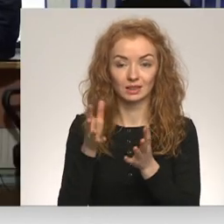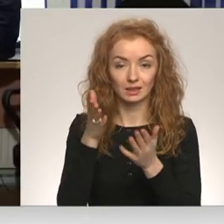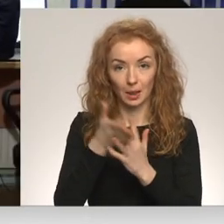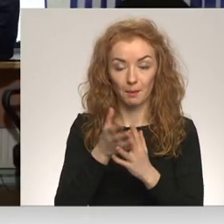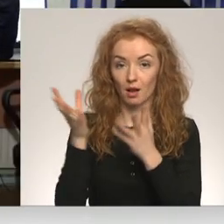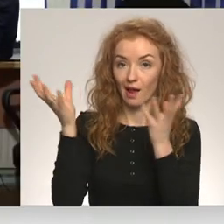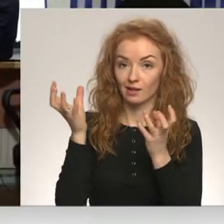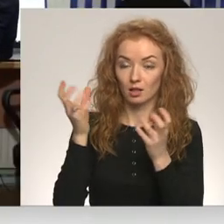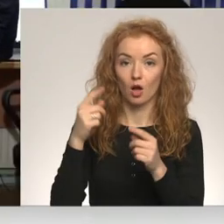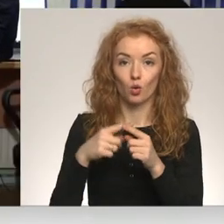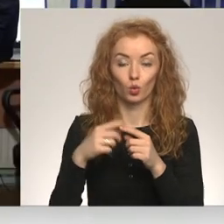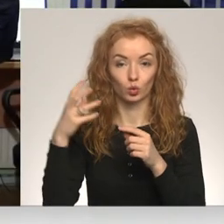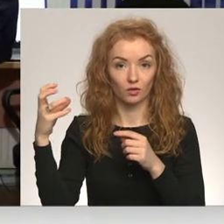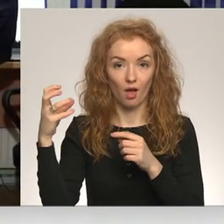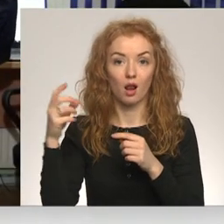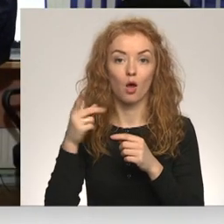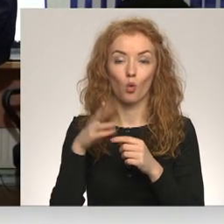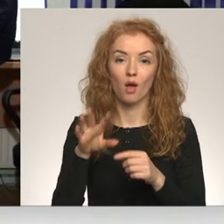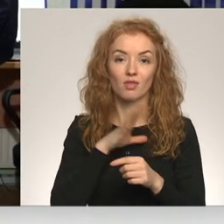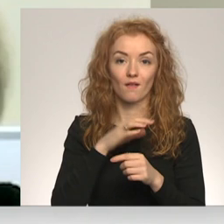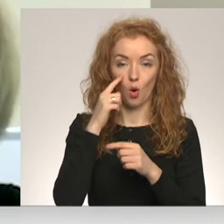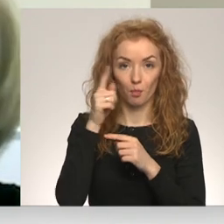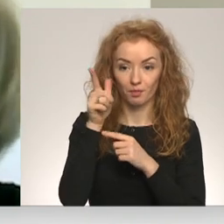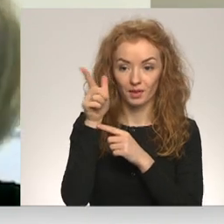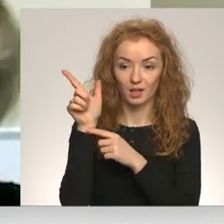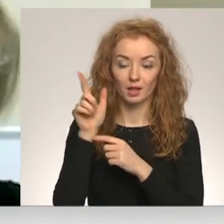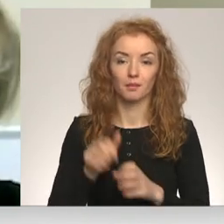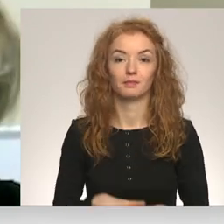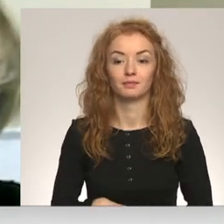uztvērēju, kas ļauj fiksēt to, ko nespēja optika.